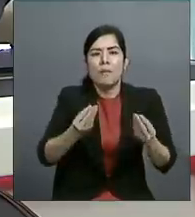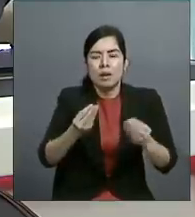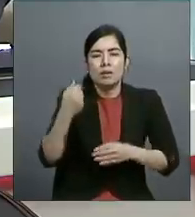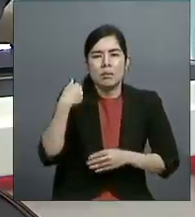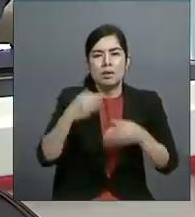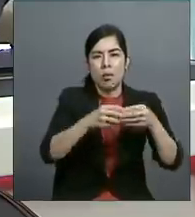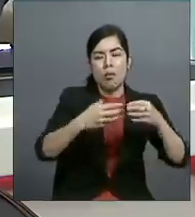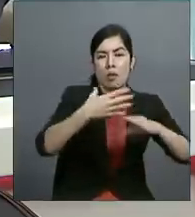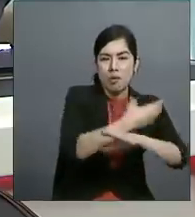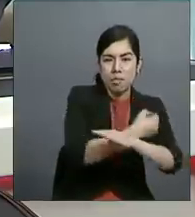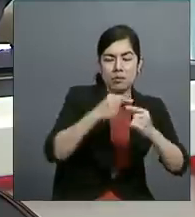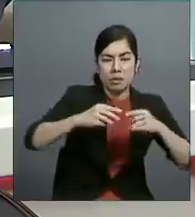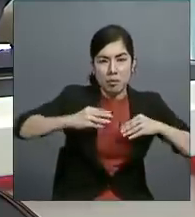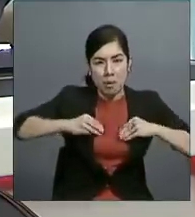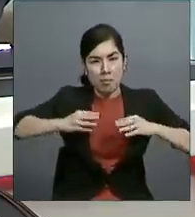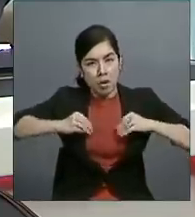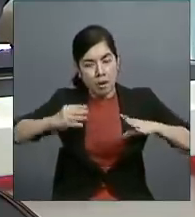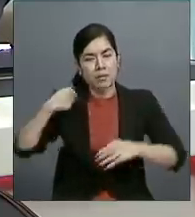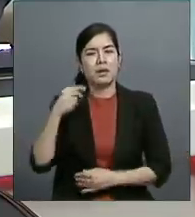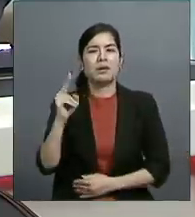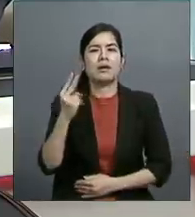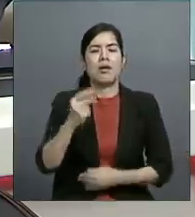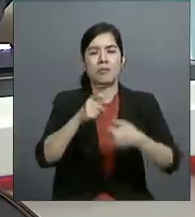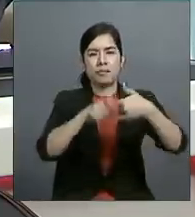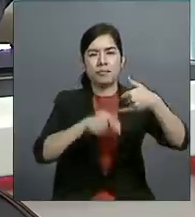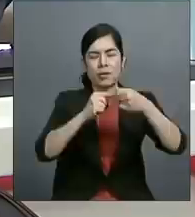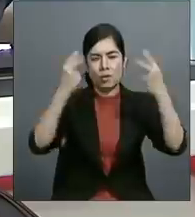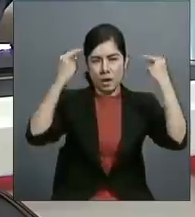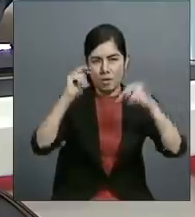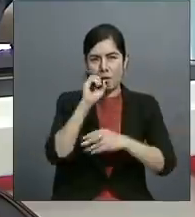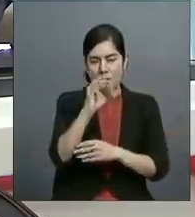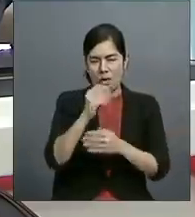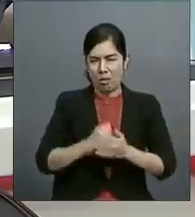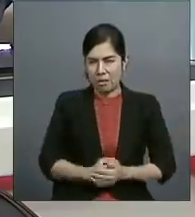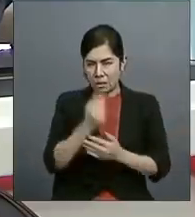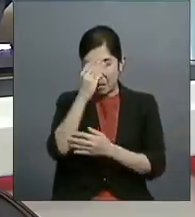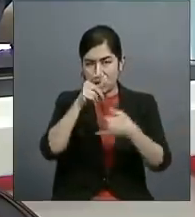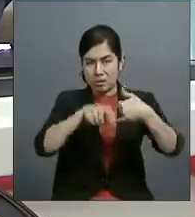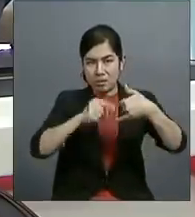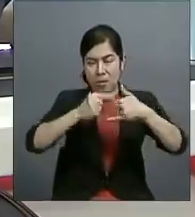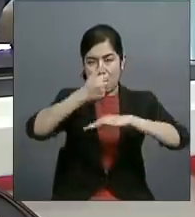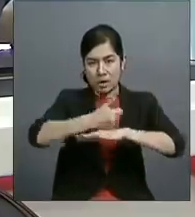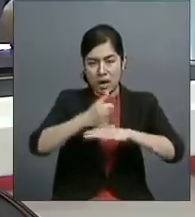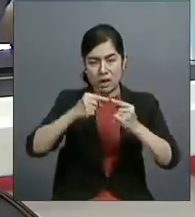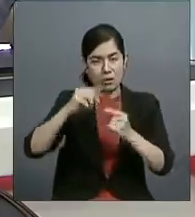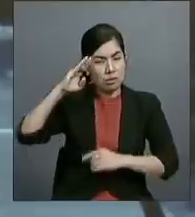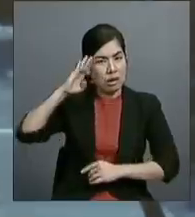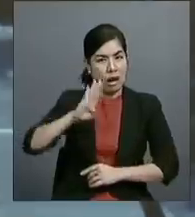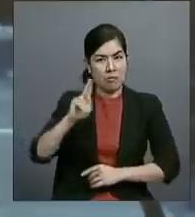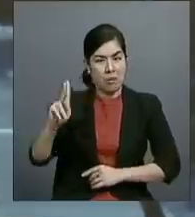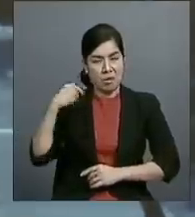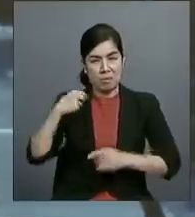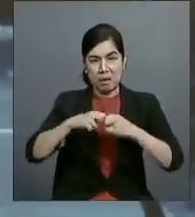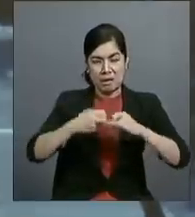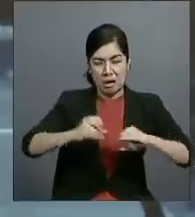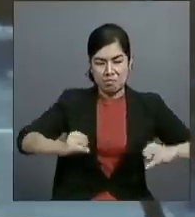รคการเมืองค่ะ ค่ะทางด้านของพลเอกประยุทธ์จันทร์โอชาไม่เชื่อนะคะว่าผู้บัญชาการทหารบกจะลงมาขัดแย้งกับฝ่ายการเมืองขณะเดียวกันก็